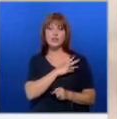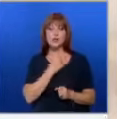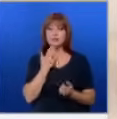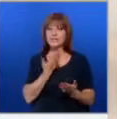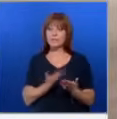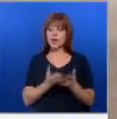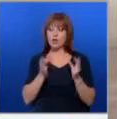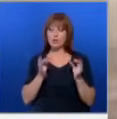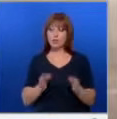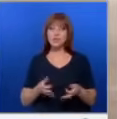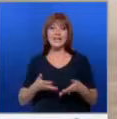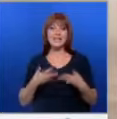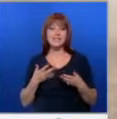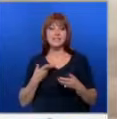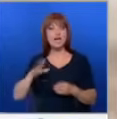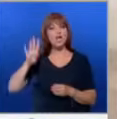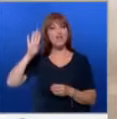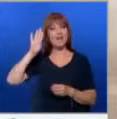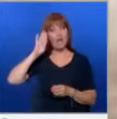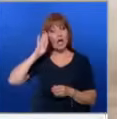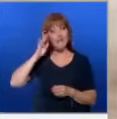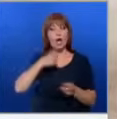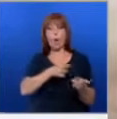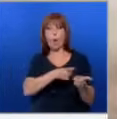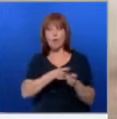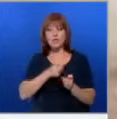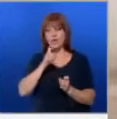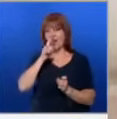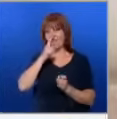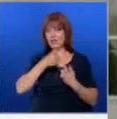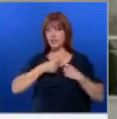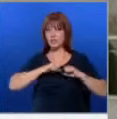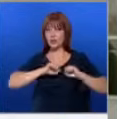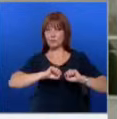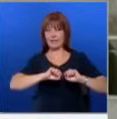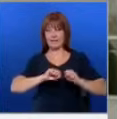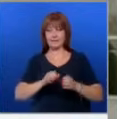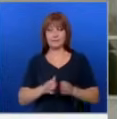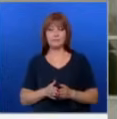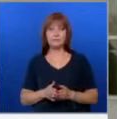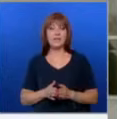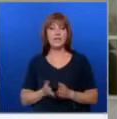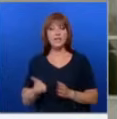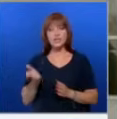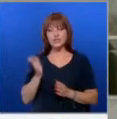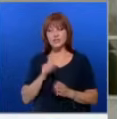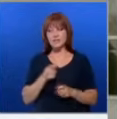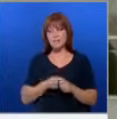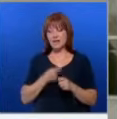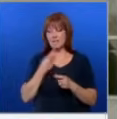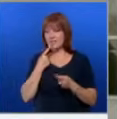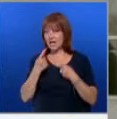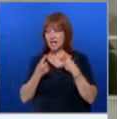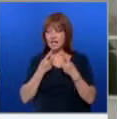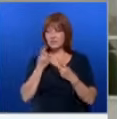поставени конкретни изисквания за военнослужащи и оръжия, важни за отбраната. Ще се водят разговори и